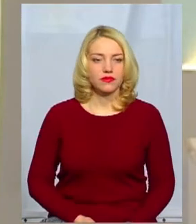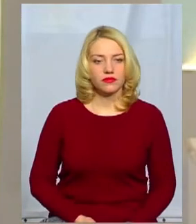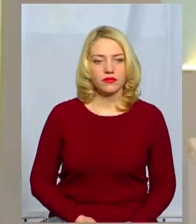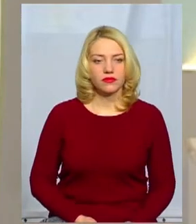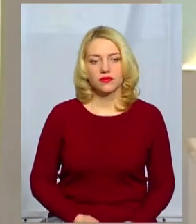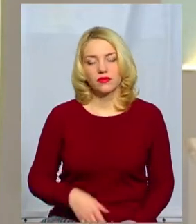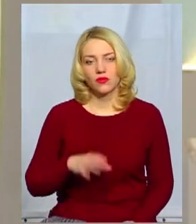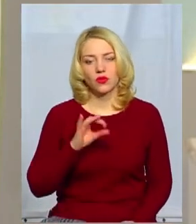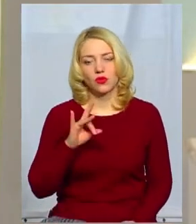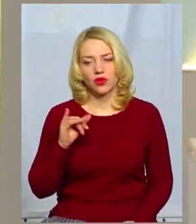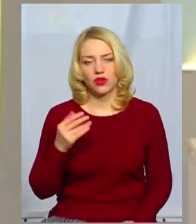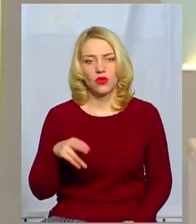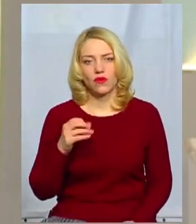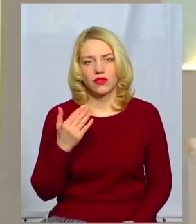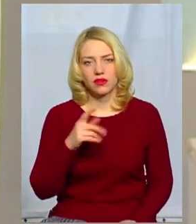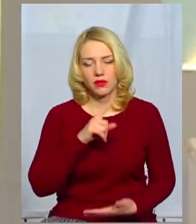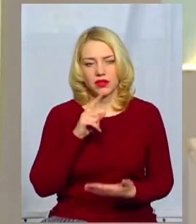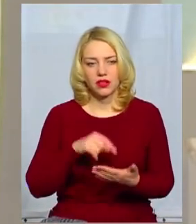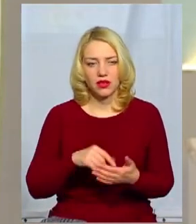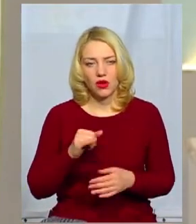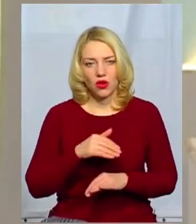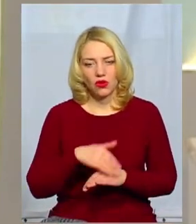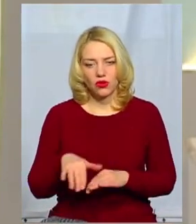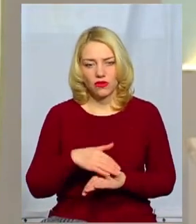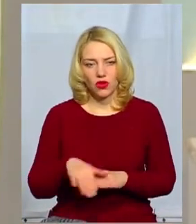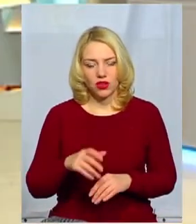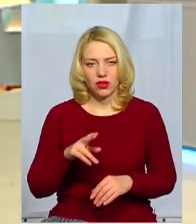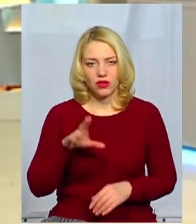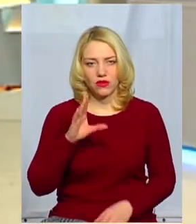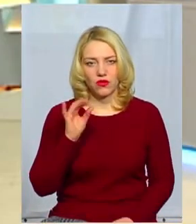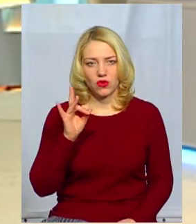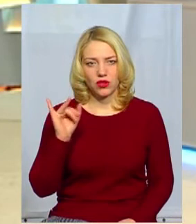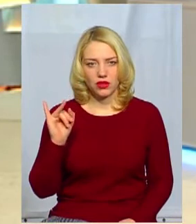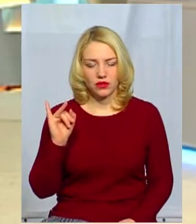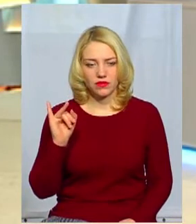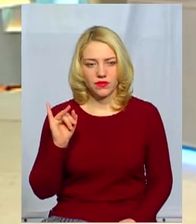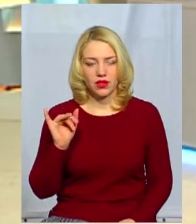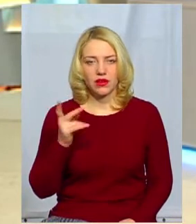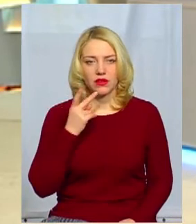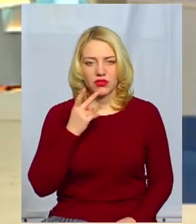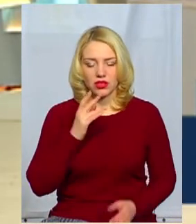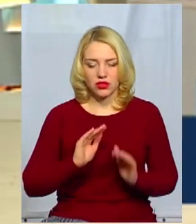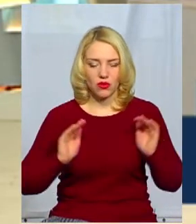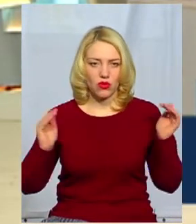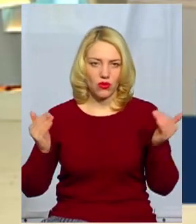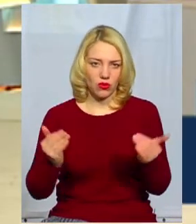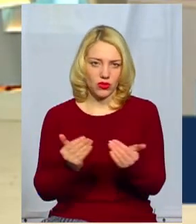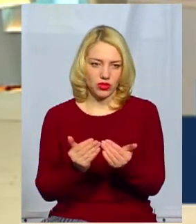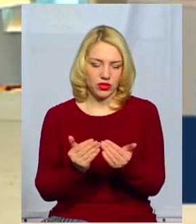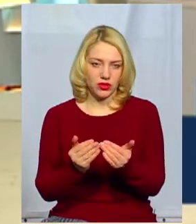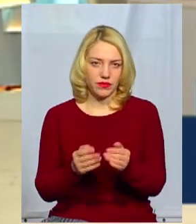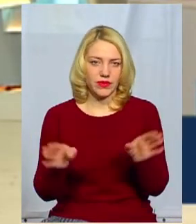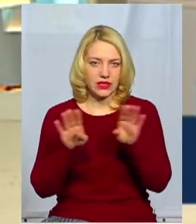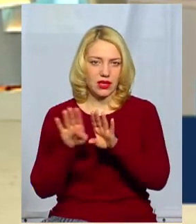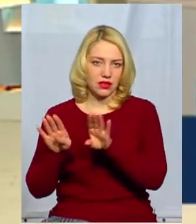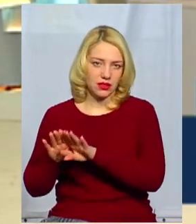Пане Юрію, до вас запитання. В дворах часто двори обгорожені і закриті.